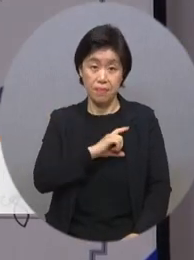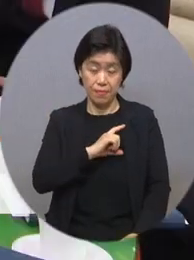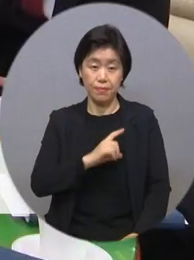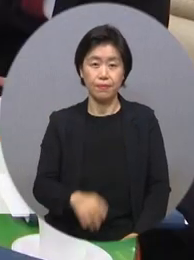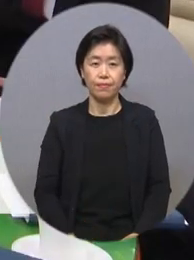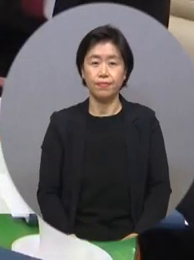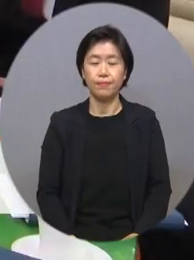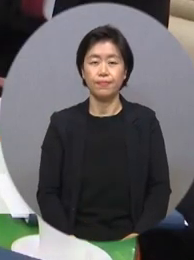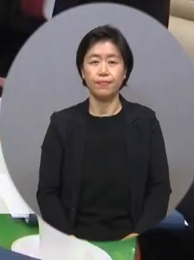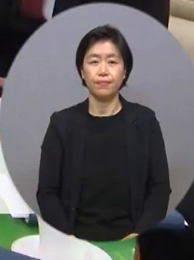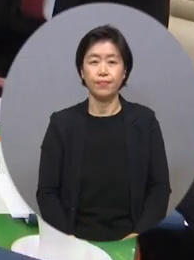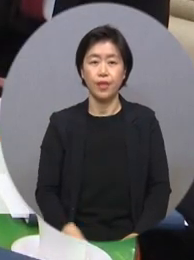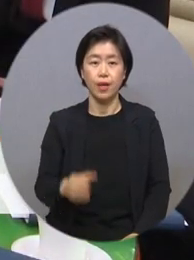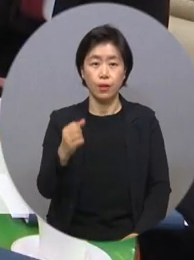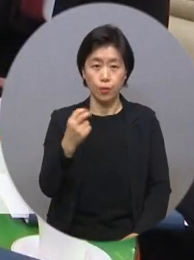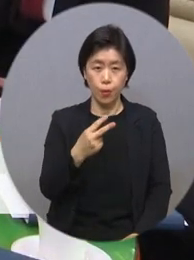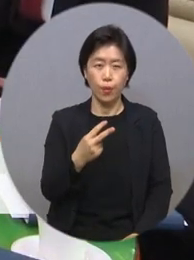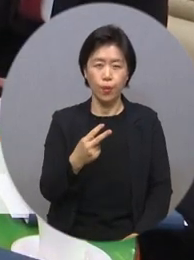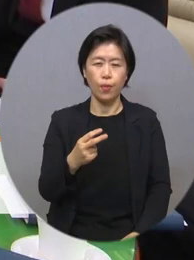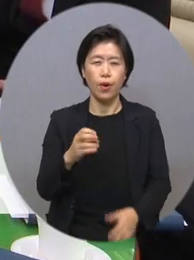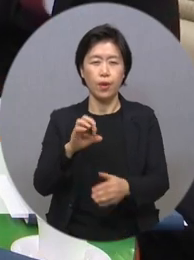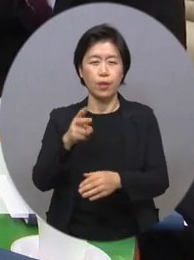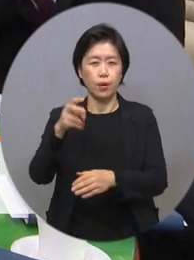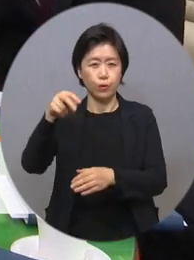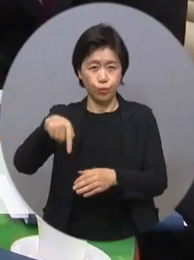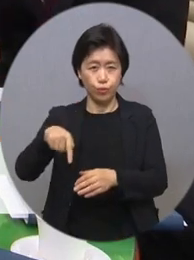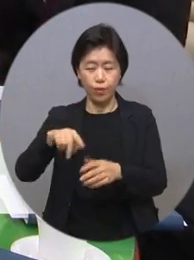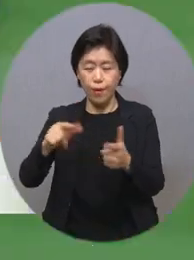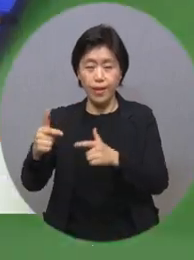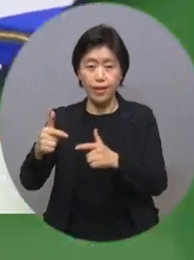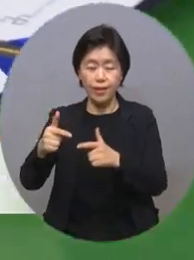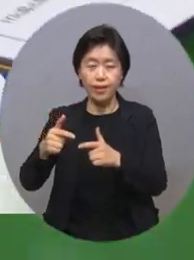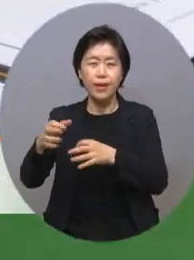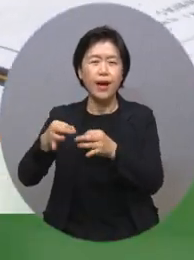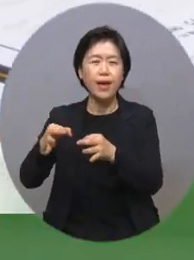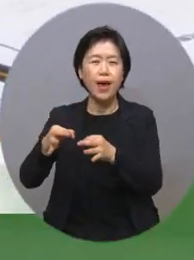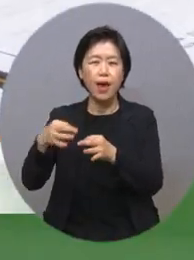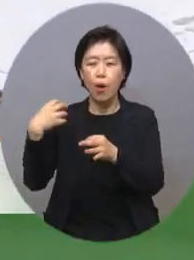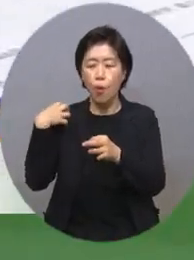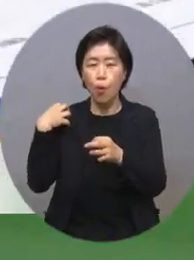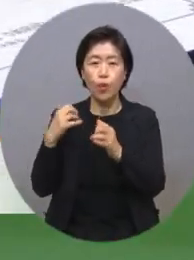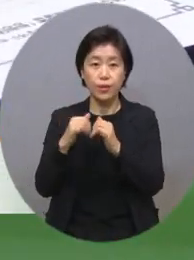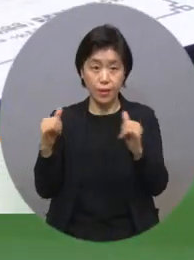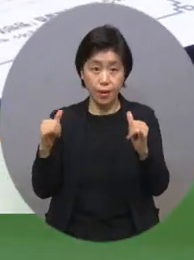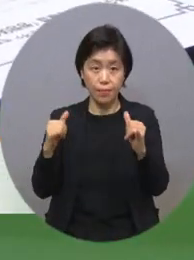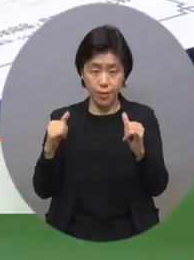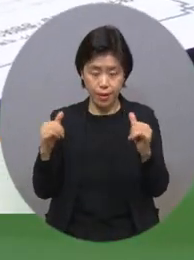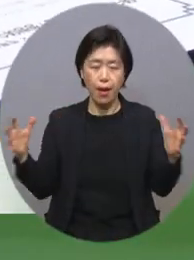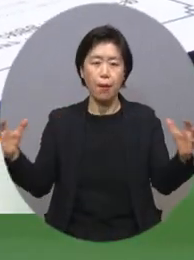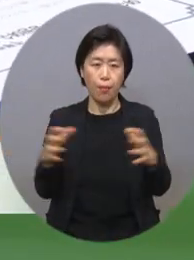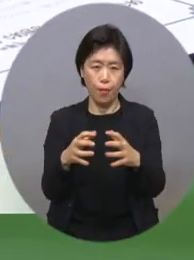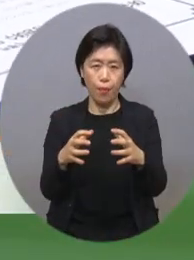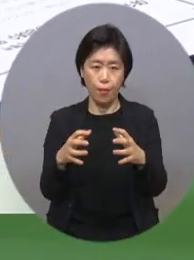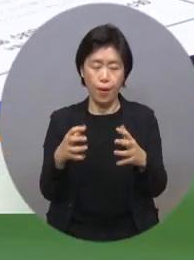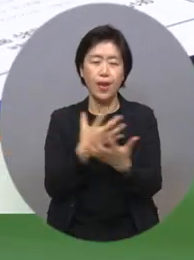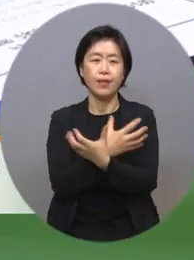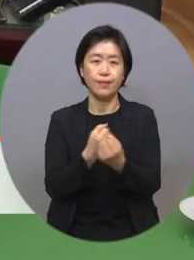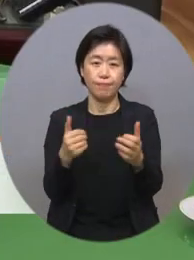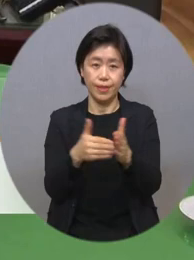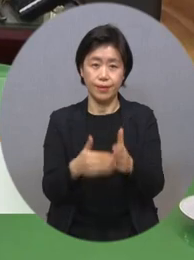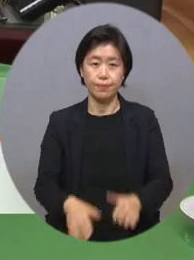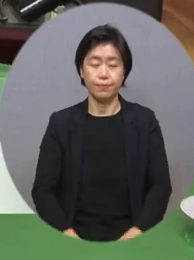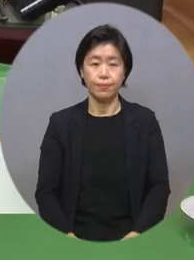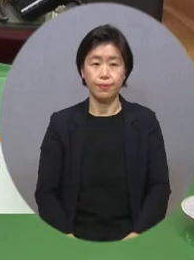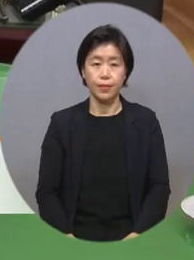주식회사 먹개비 그리고 여수시 소상공인연합회는 지난 1월 24일 업무 협약을 맺고 지역